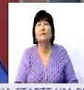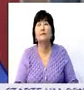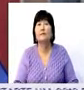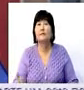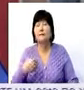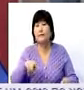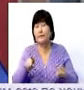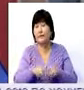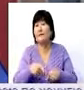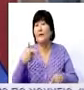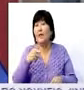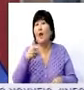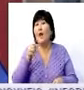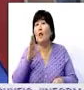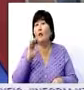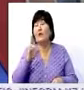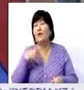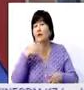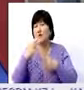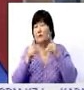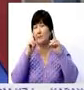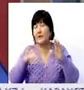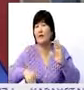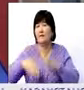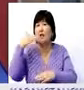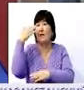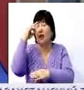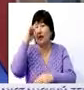Я также, как Геннадий Головкин, хочу покорить мир и поднять высоко флаг